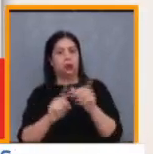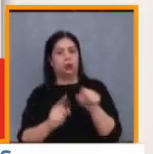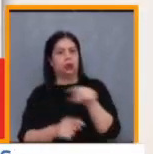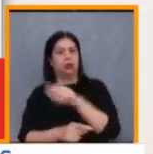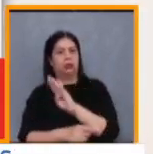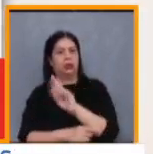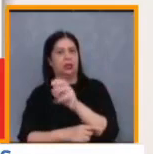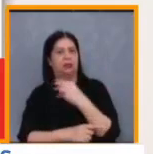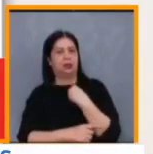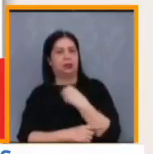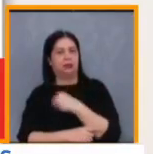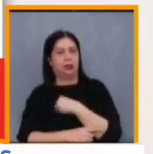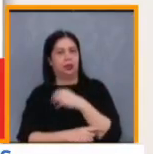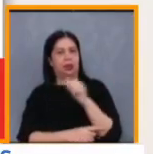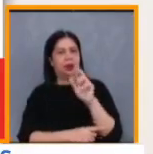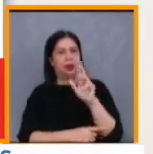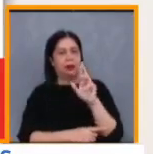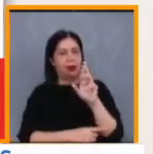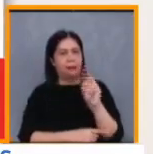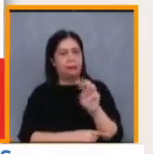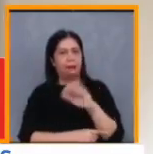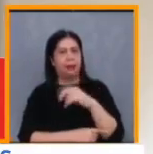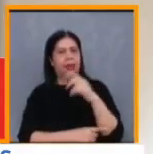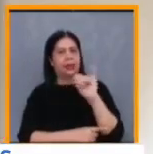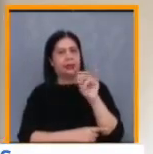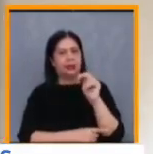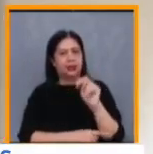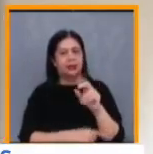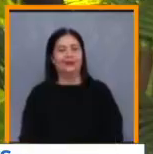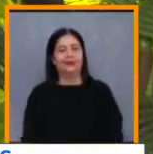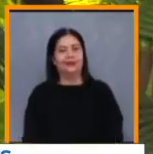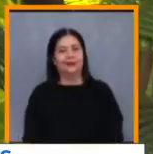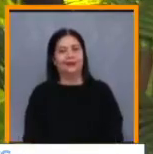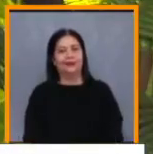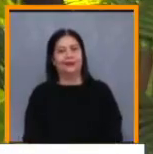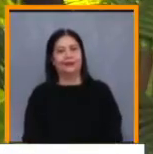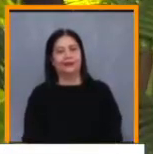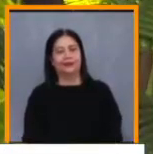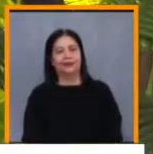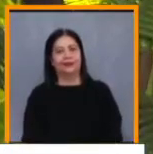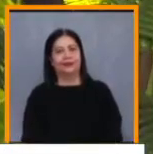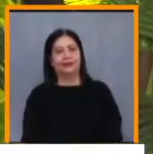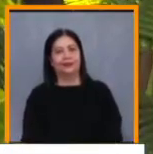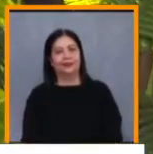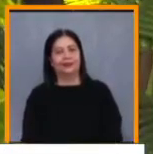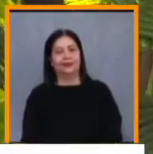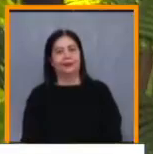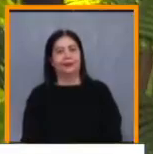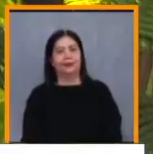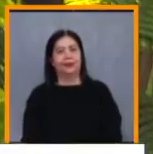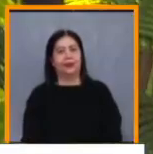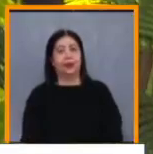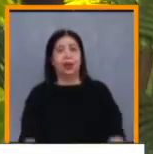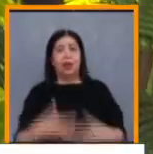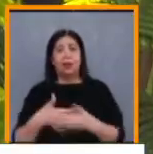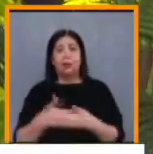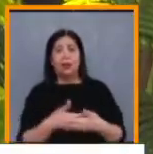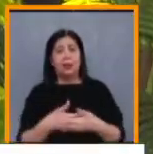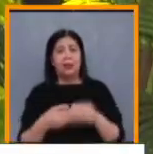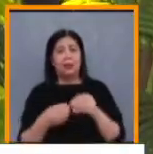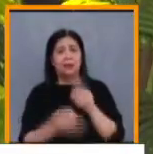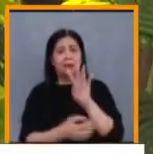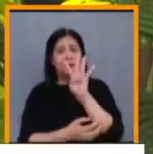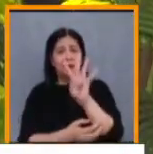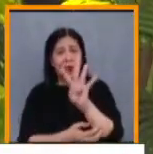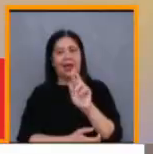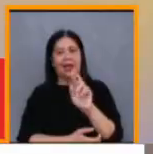sina RM at Jin na nagpapagaling na. Baby number 4 is on the way for the